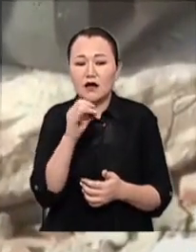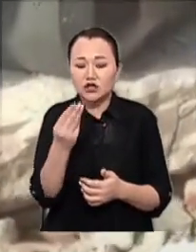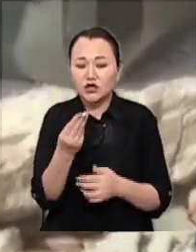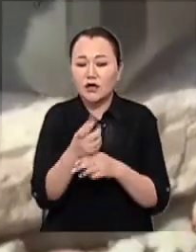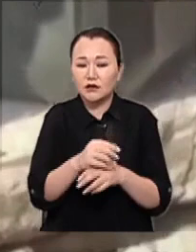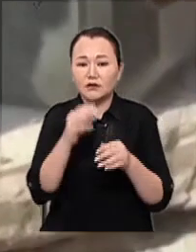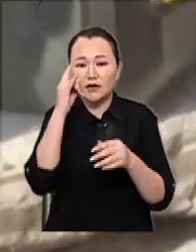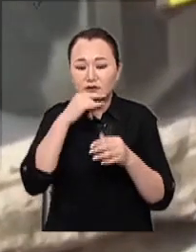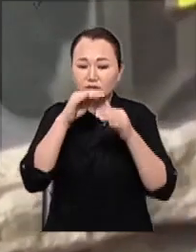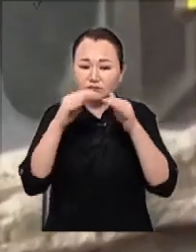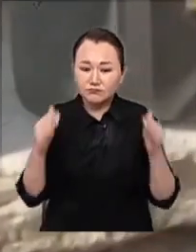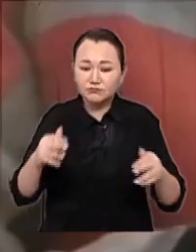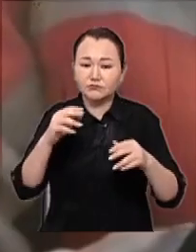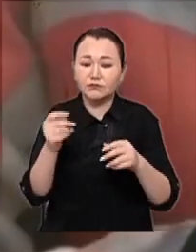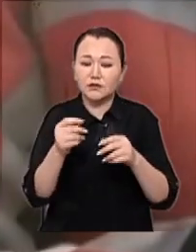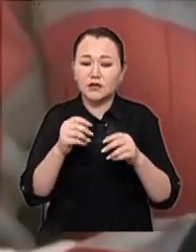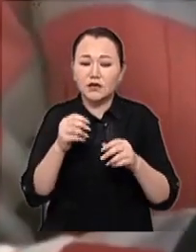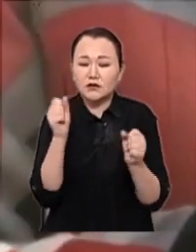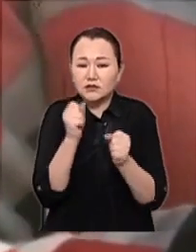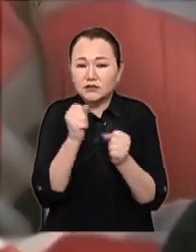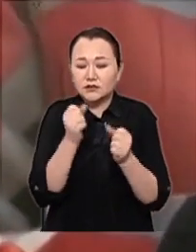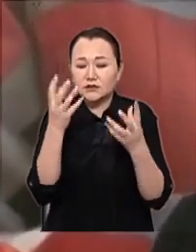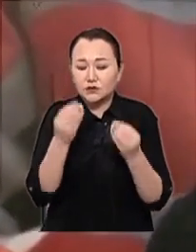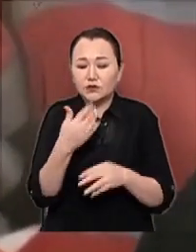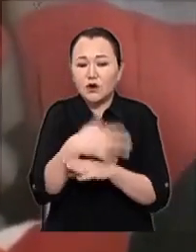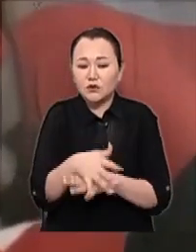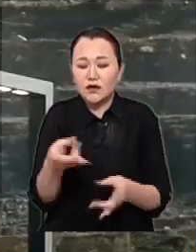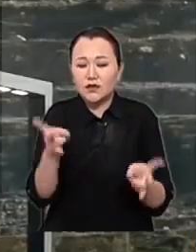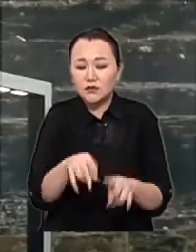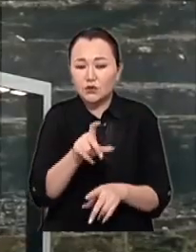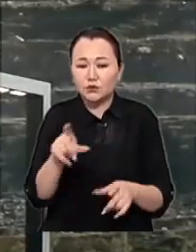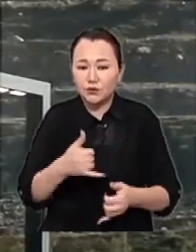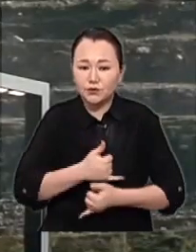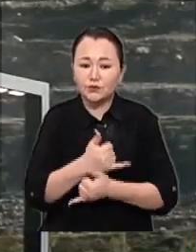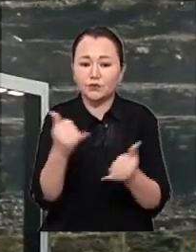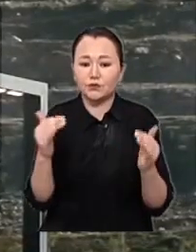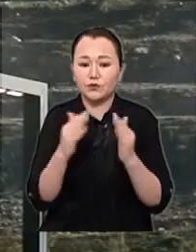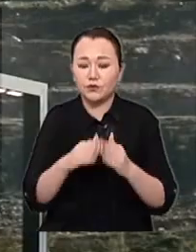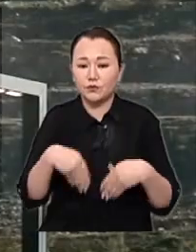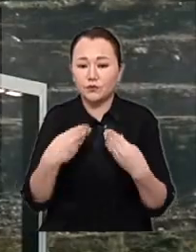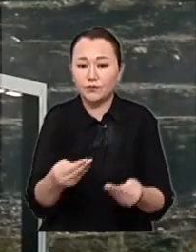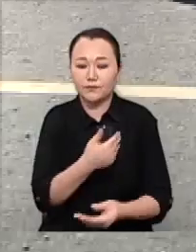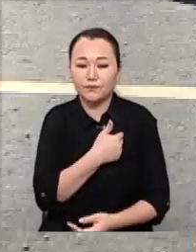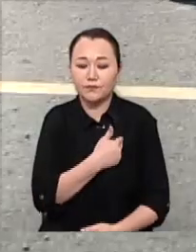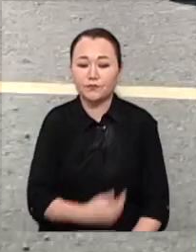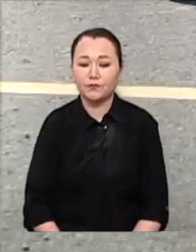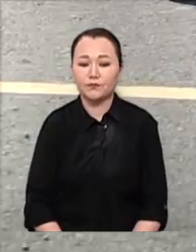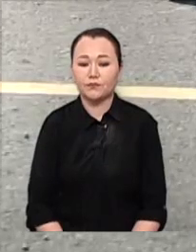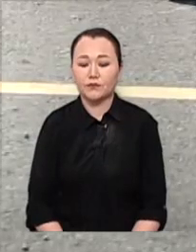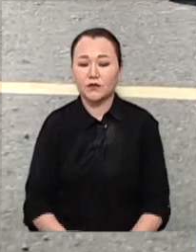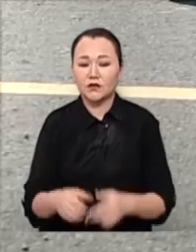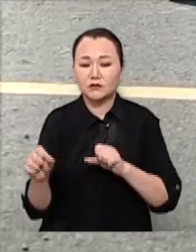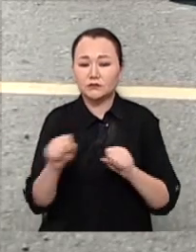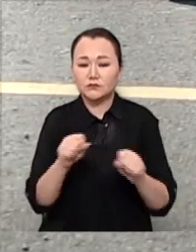киіз үй тігіп, қыс ортасы қақаған қара суықта далада қалған тұрғындарға баспана ұсынып жатыр.